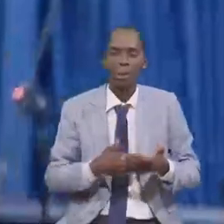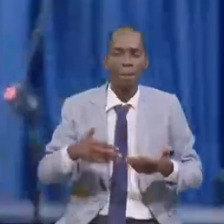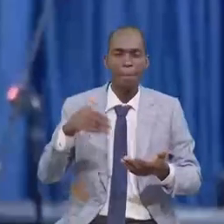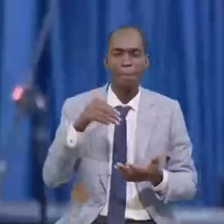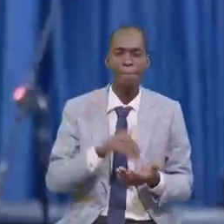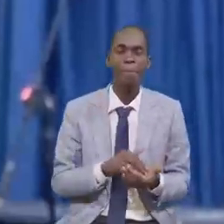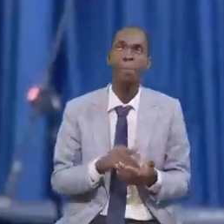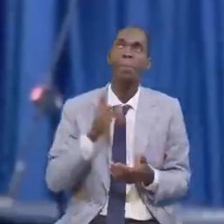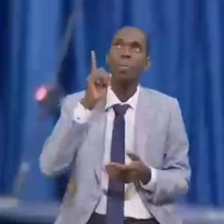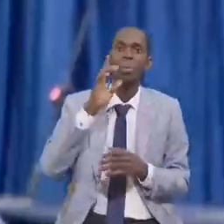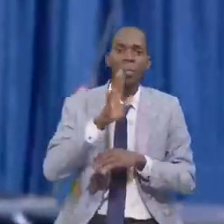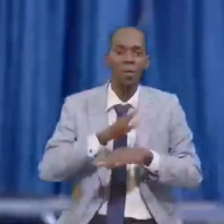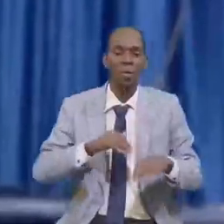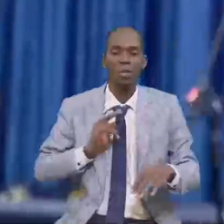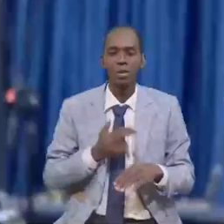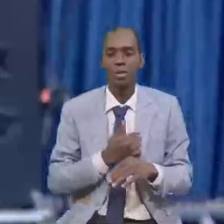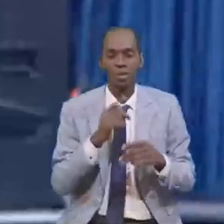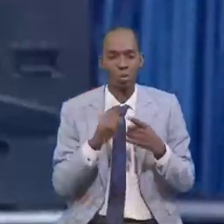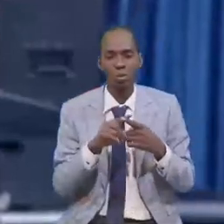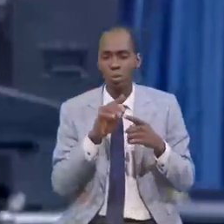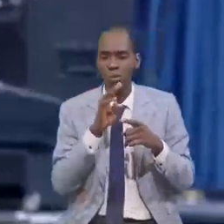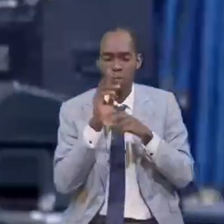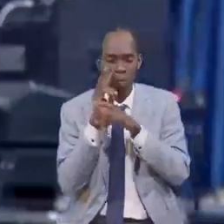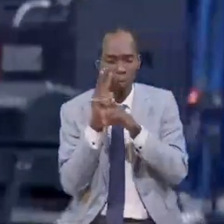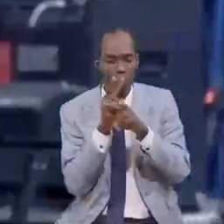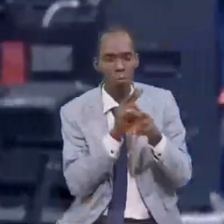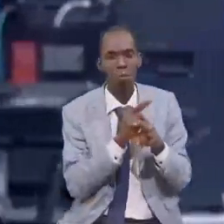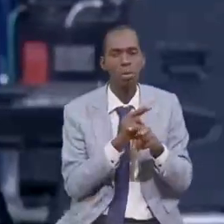Alors, une fois encore, il nous appelle à veiller.